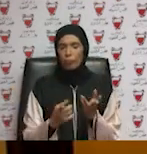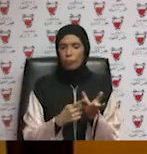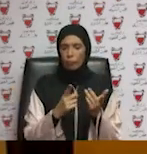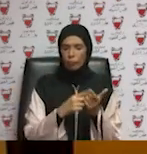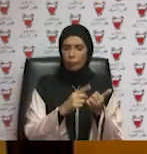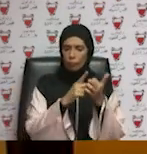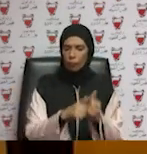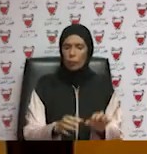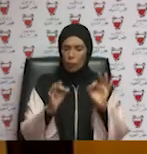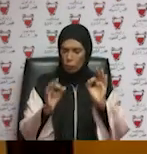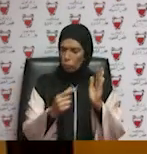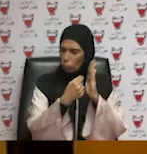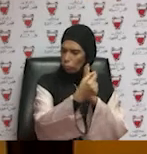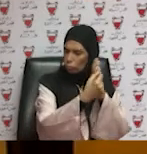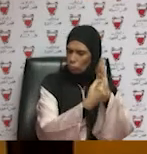الاشتراطات